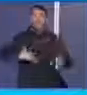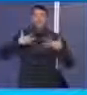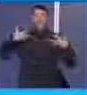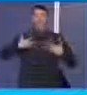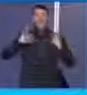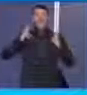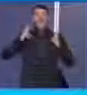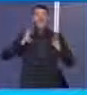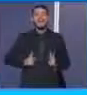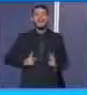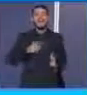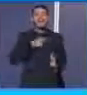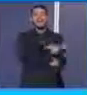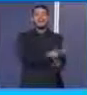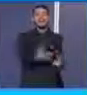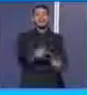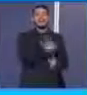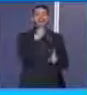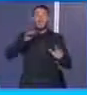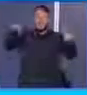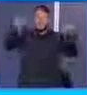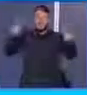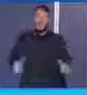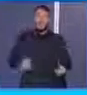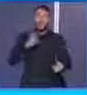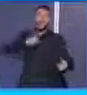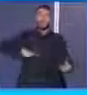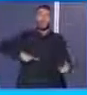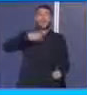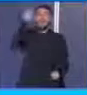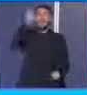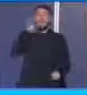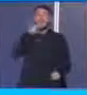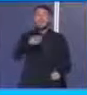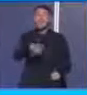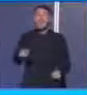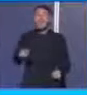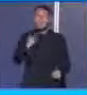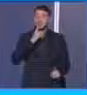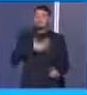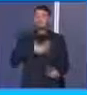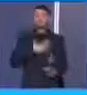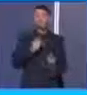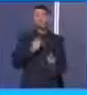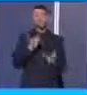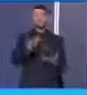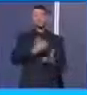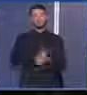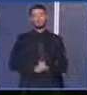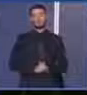τους περνάει μέσα από το σεβασμό των δικαιωμάτων των γυναικών. Σας ευχαριστώ.